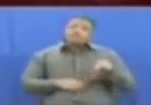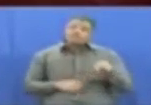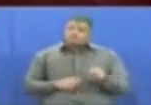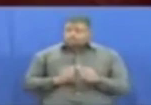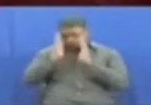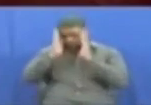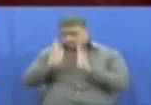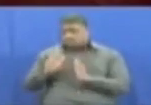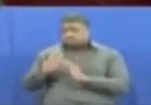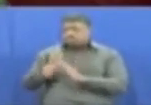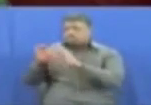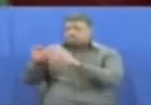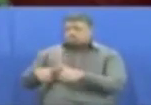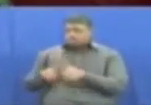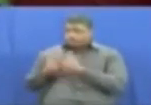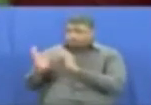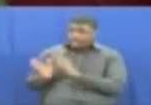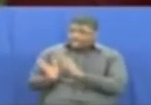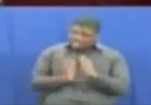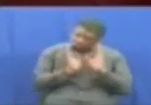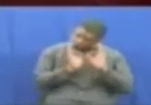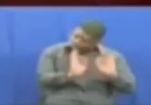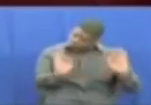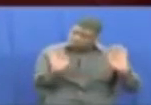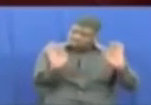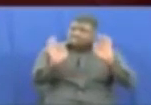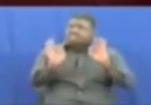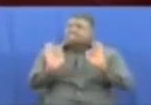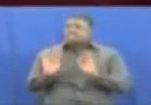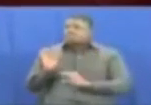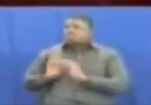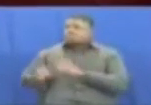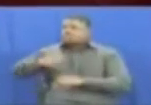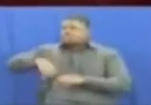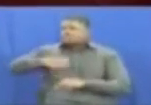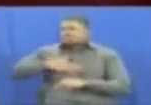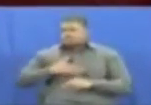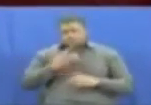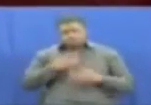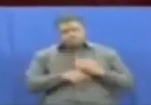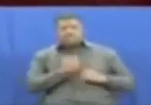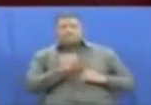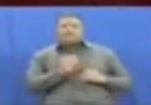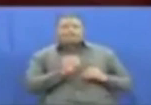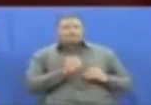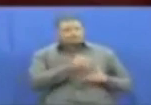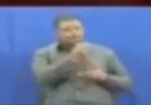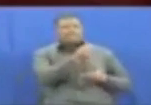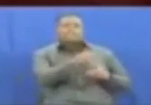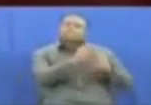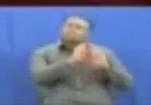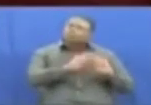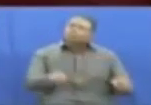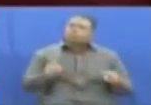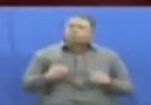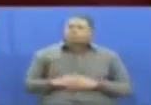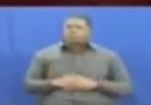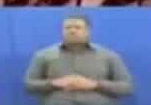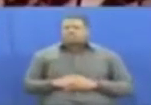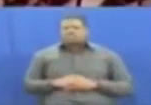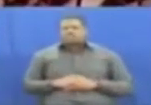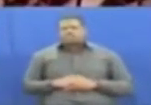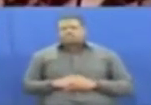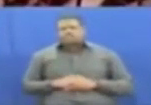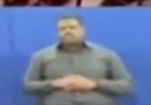waheshimiwa wabunge, sasa mjipange, msome vizuri, na uchangiaji wetu wa kwenye bajeti uwe tofauti. Ingawa kwenye bajeti tunaruhusiwa tukuchangia